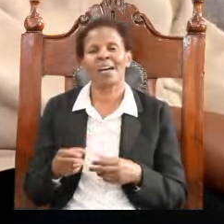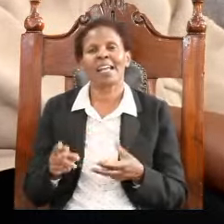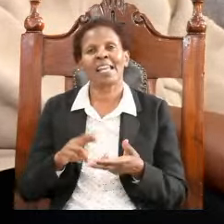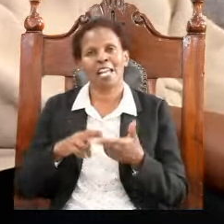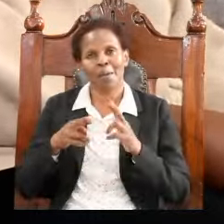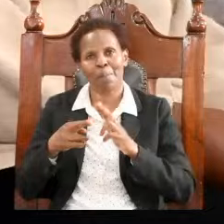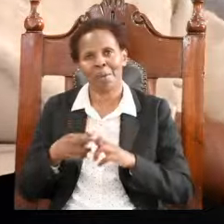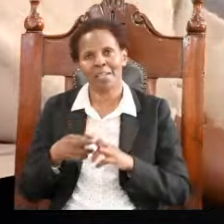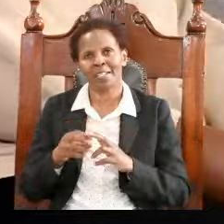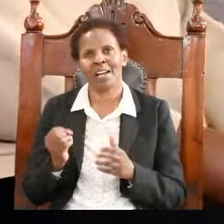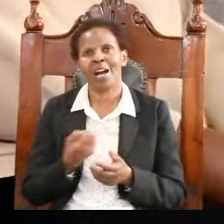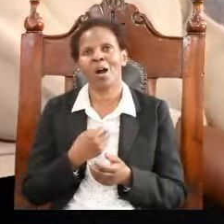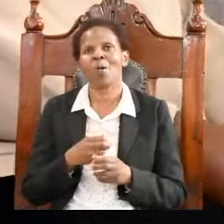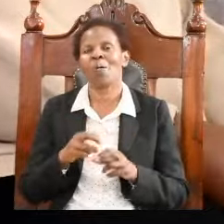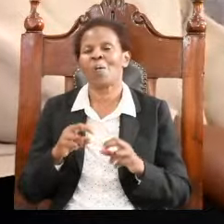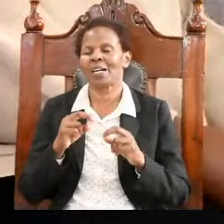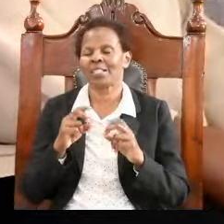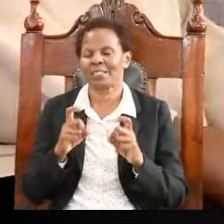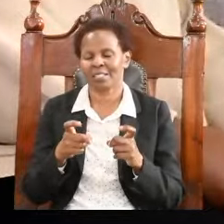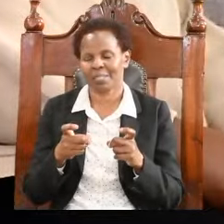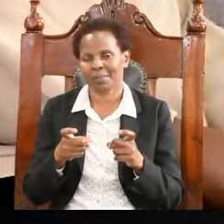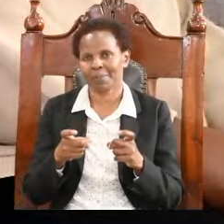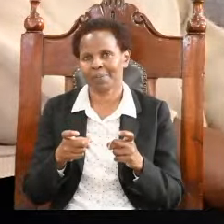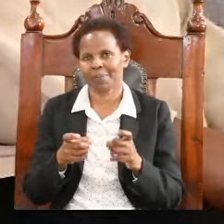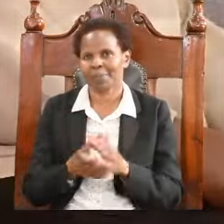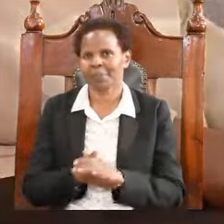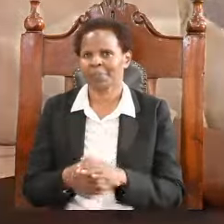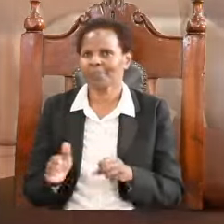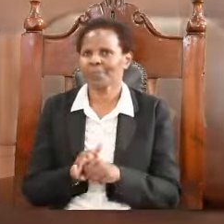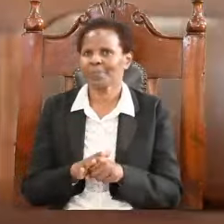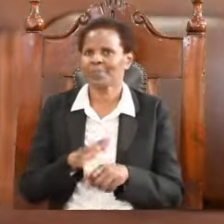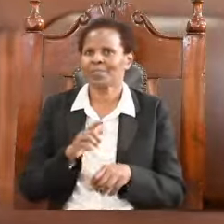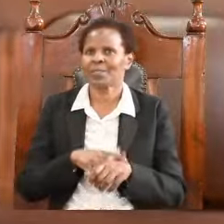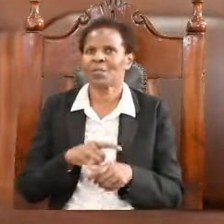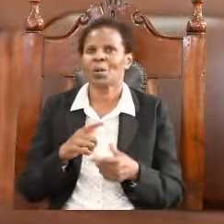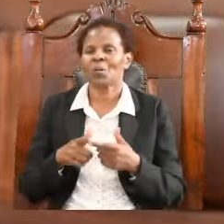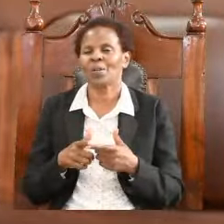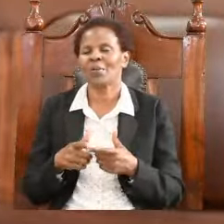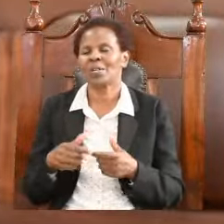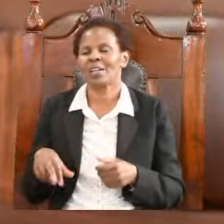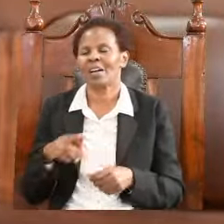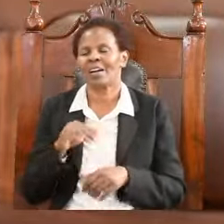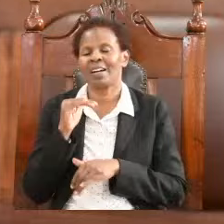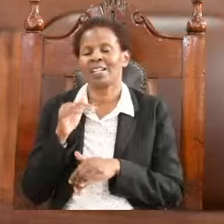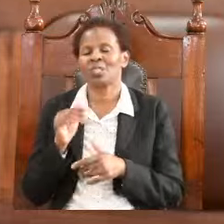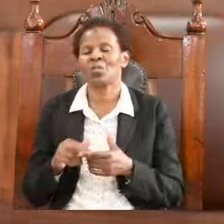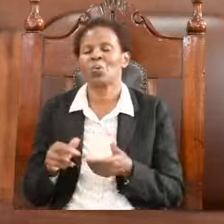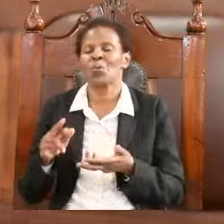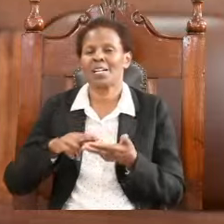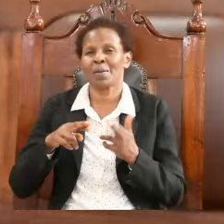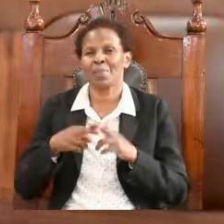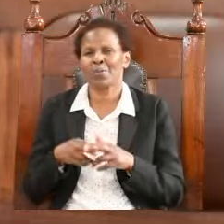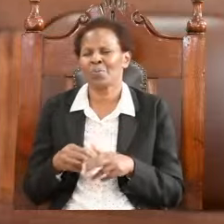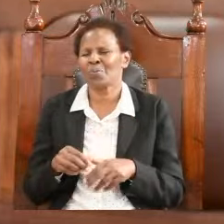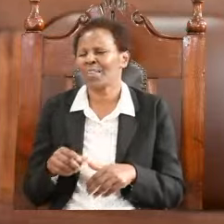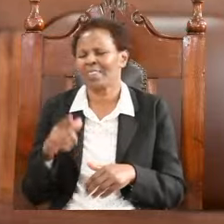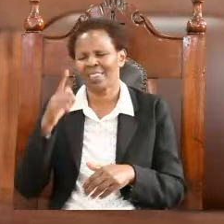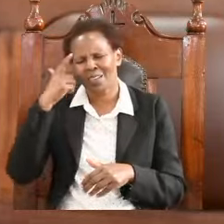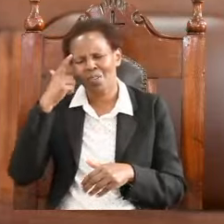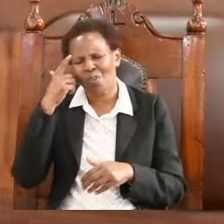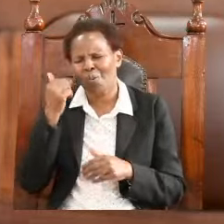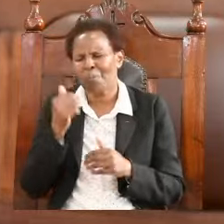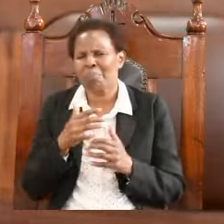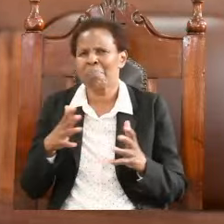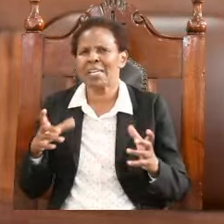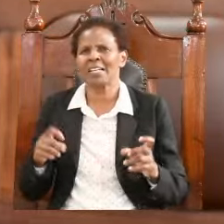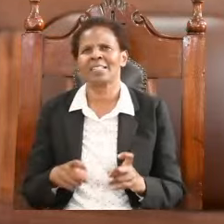twirire mehia maitu maita maingi riria twerwo uhoro wa kwirira twishiragi uhoro wa mehia manene manene you